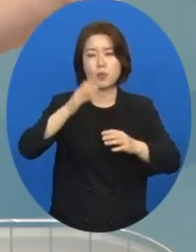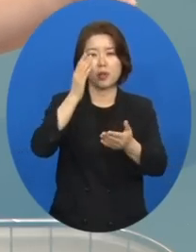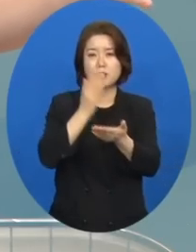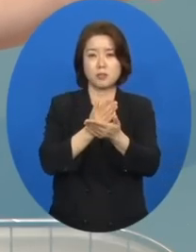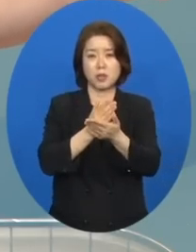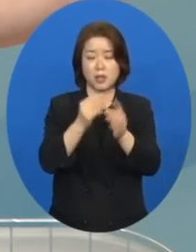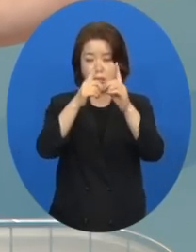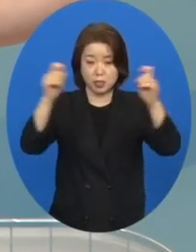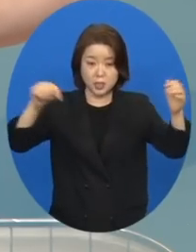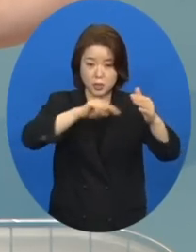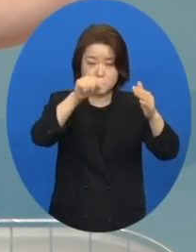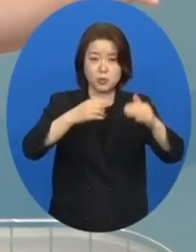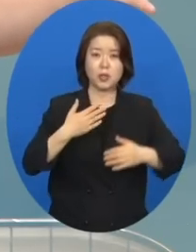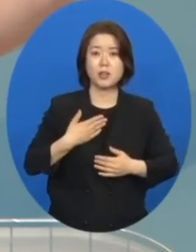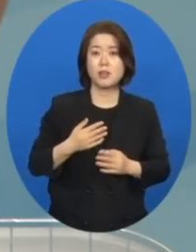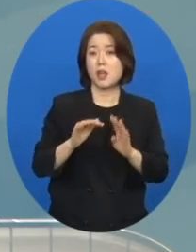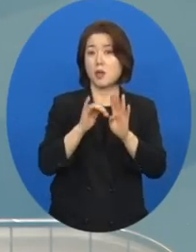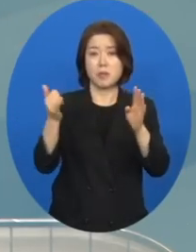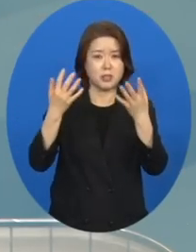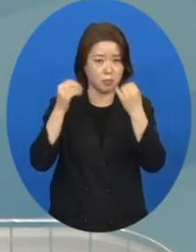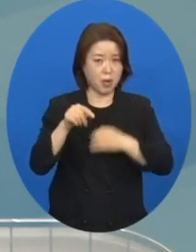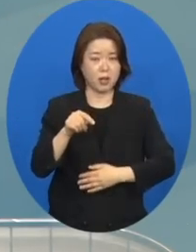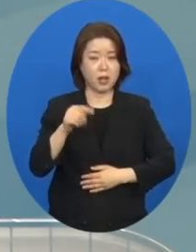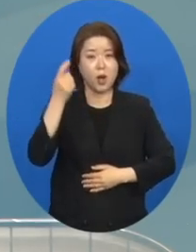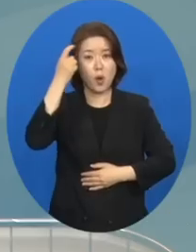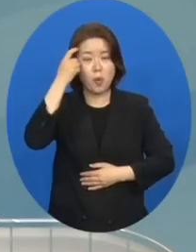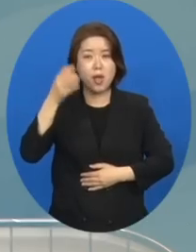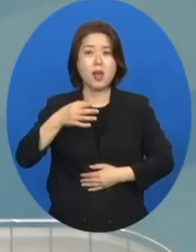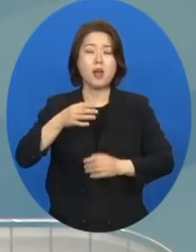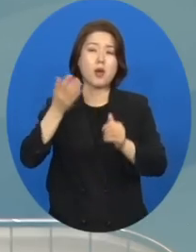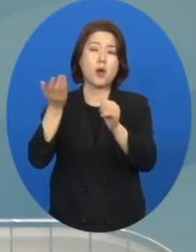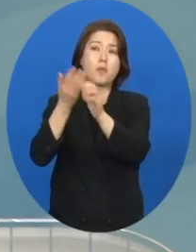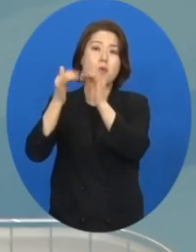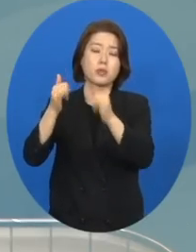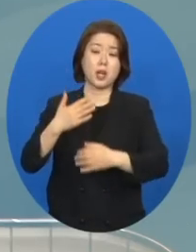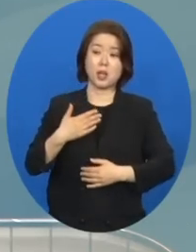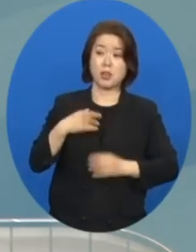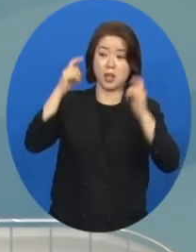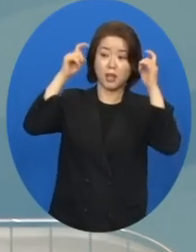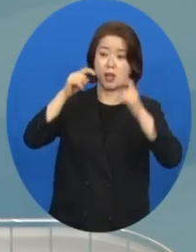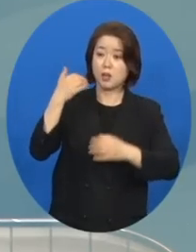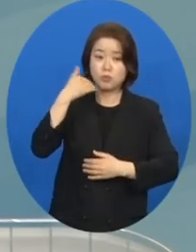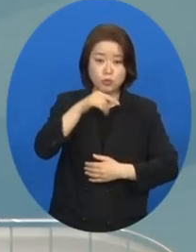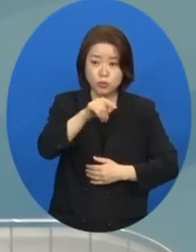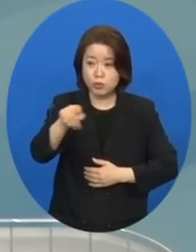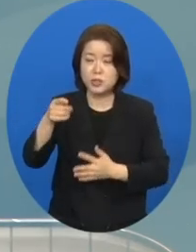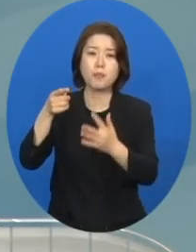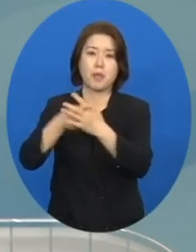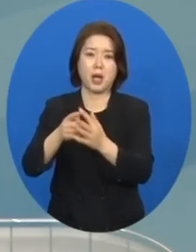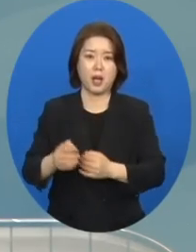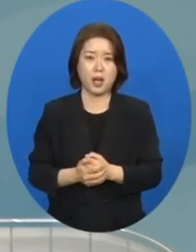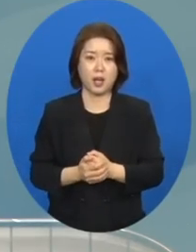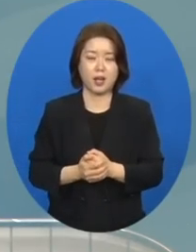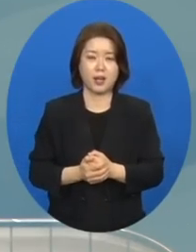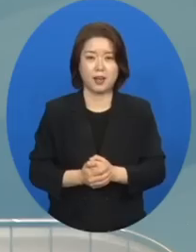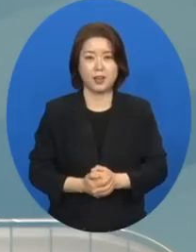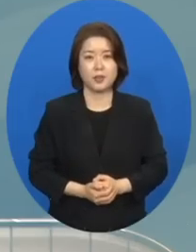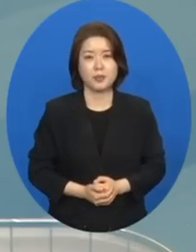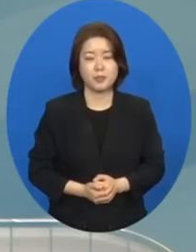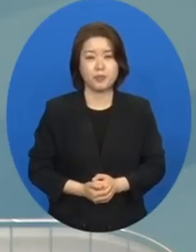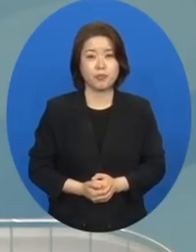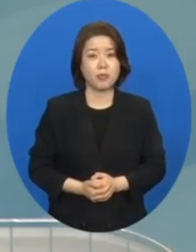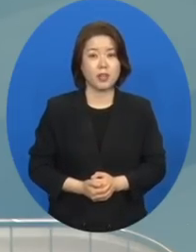성중에 내 백성이 많다 왜요 목자는 내의 암을 알거든요 누가 내야 않는지 목자는 알거든요